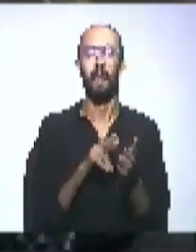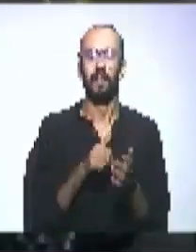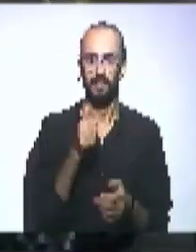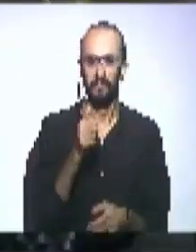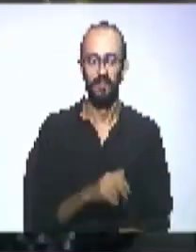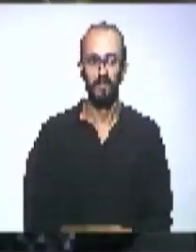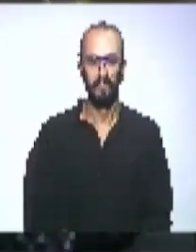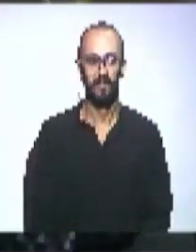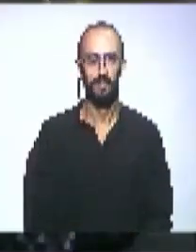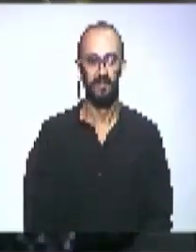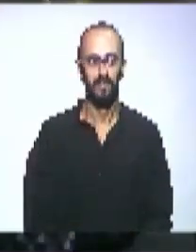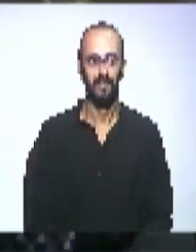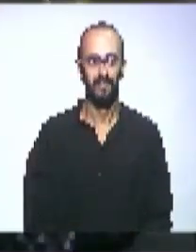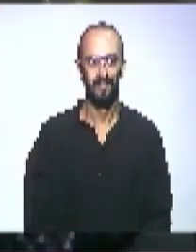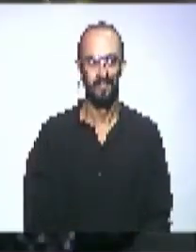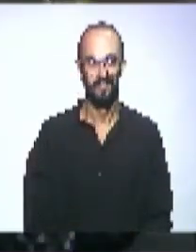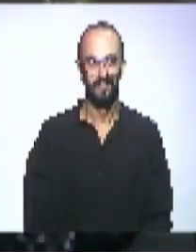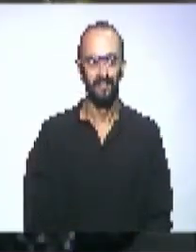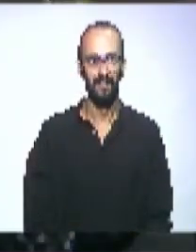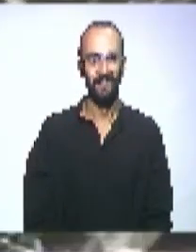وانا هنا.